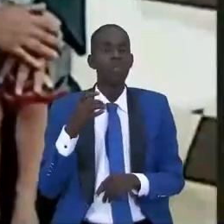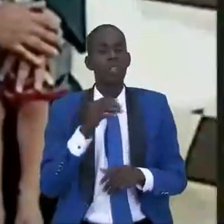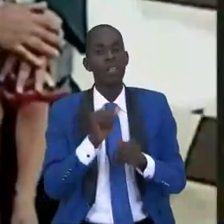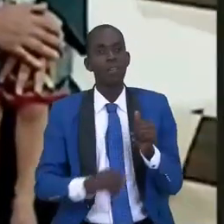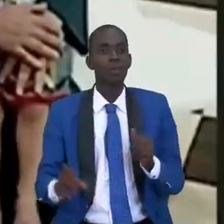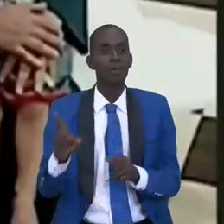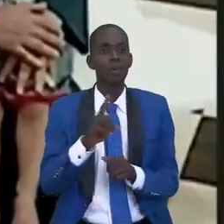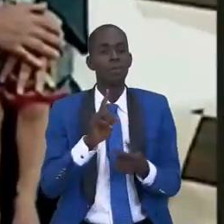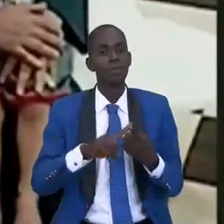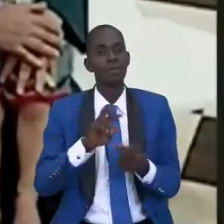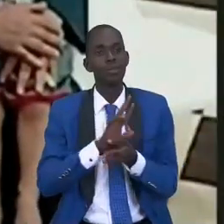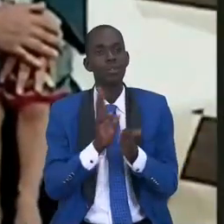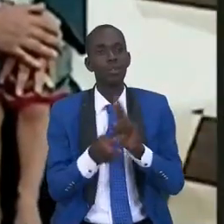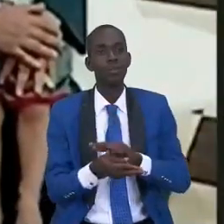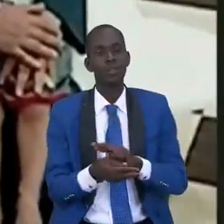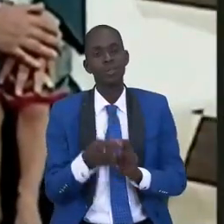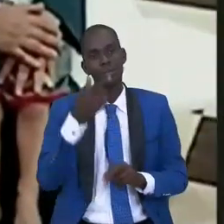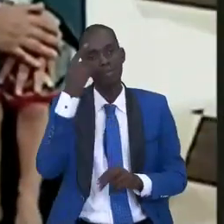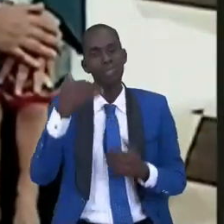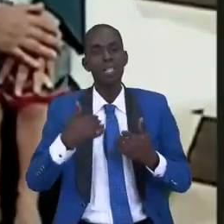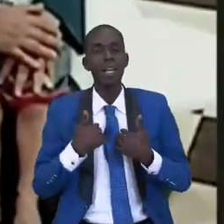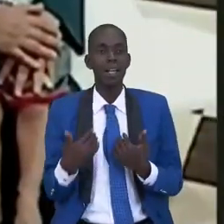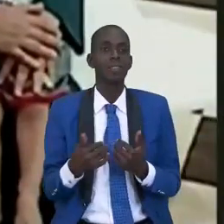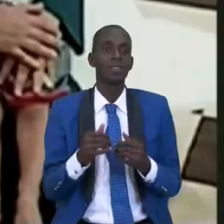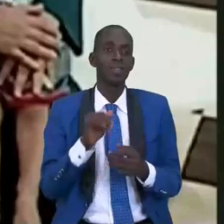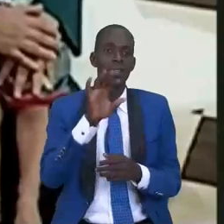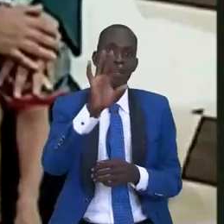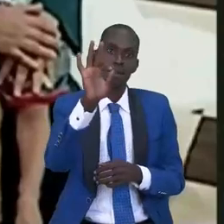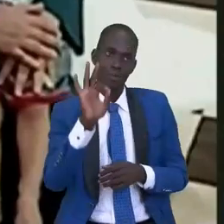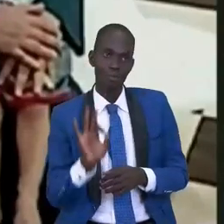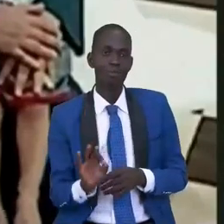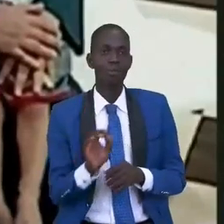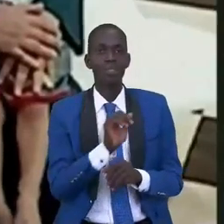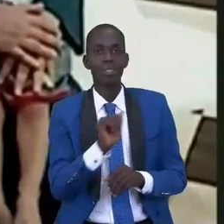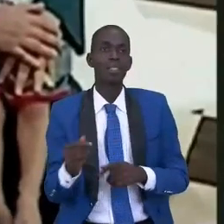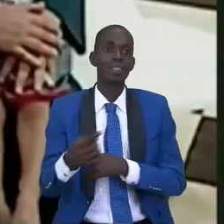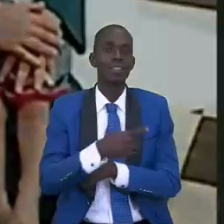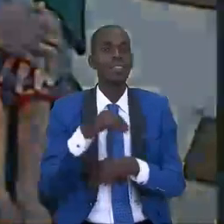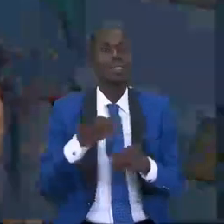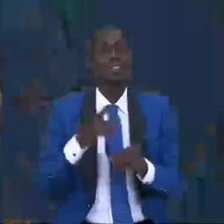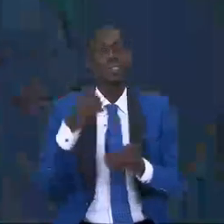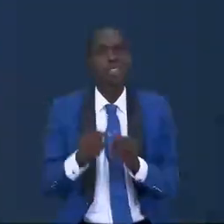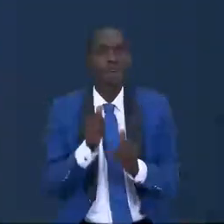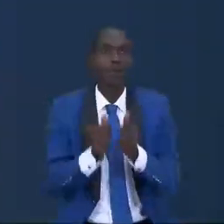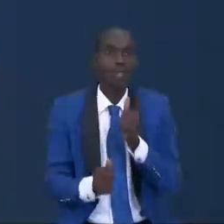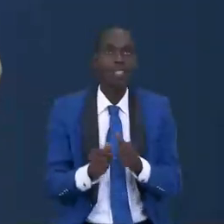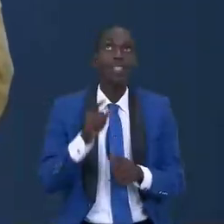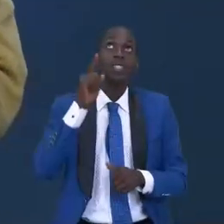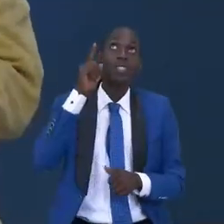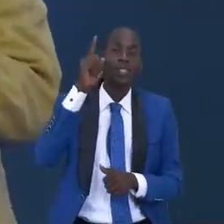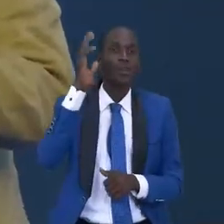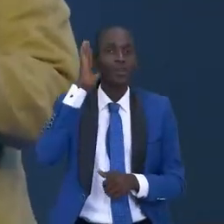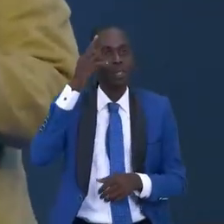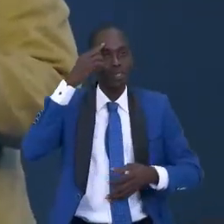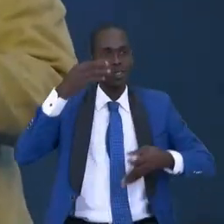Parce qu'il annonce maintenant à tous les hommes en tout lieu qu'ils aient à se repentir. 31. Parce qu'il a fixé un jour